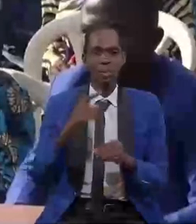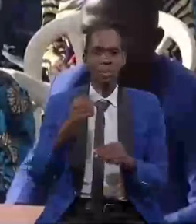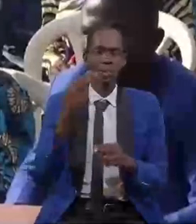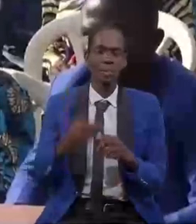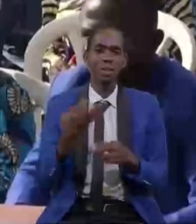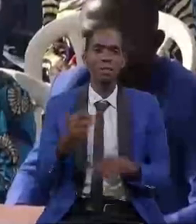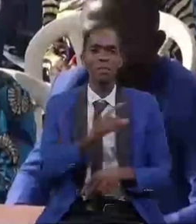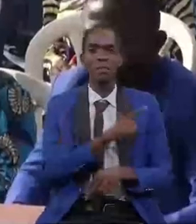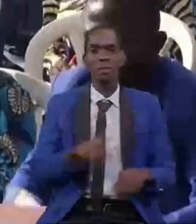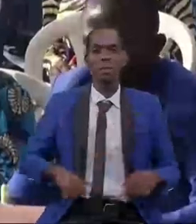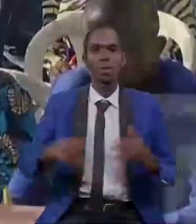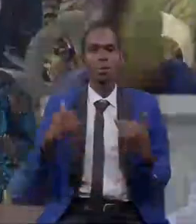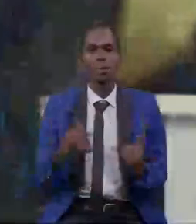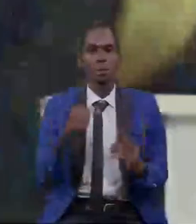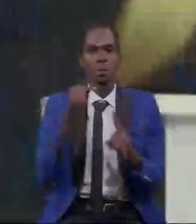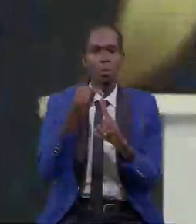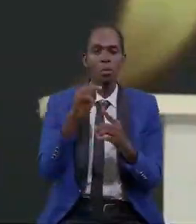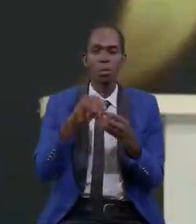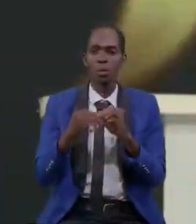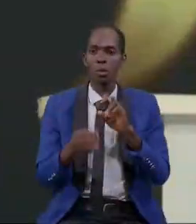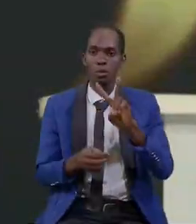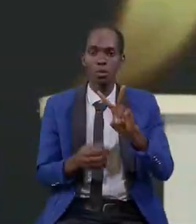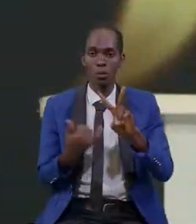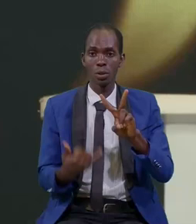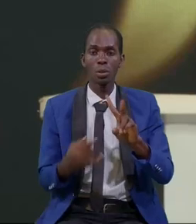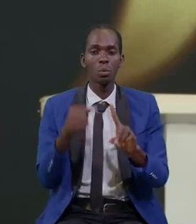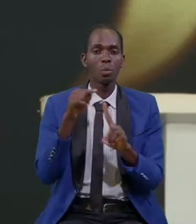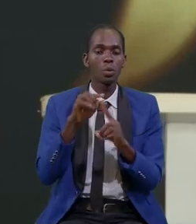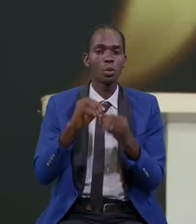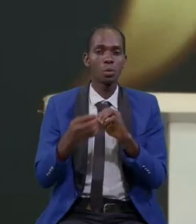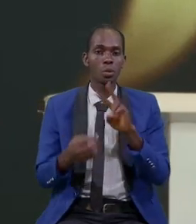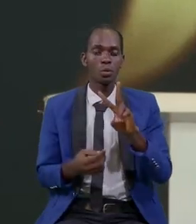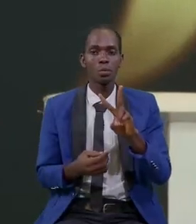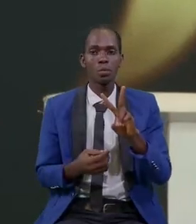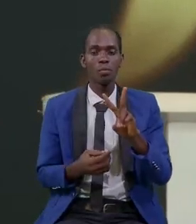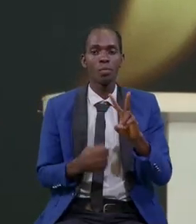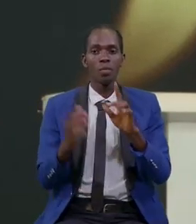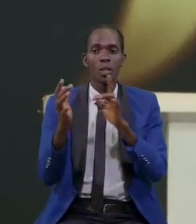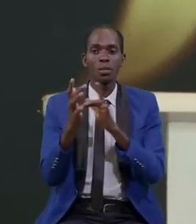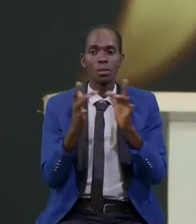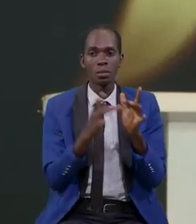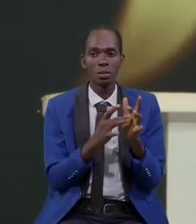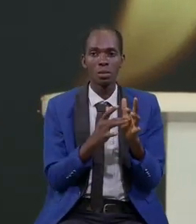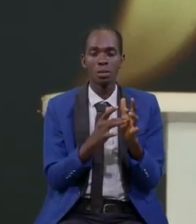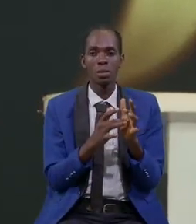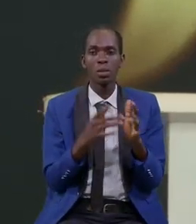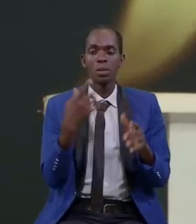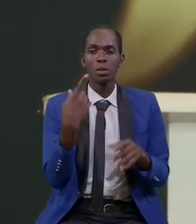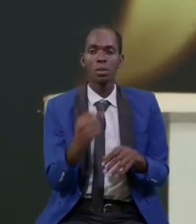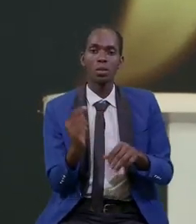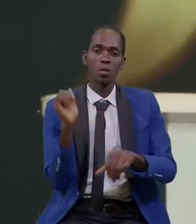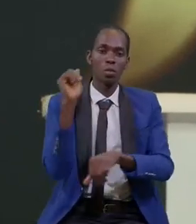Seigneur. Deuxième point maintenant. Deuxième point, Jésus, le vainqueur,